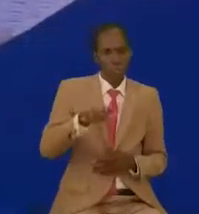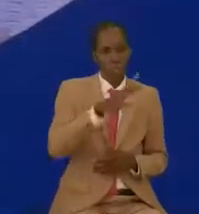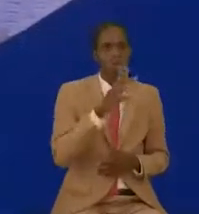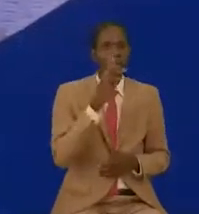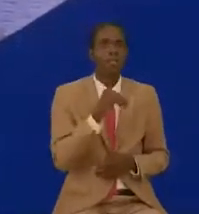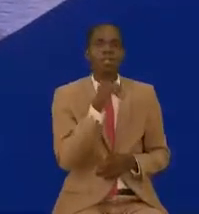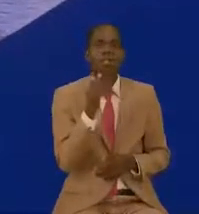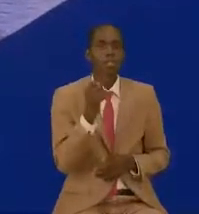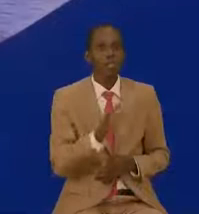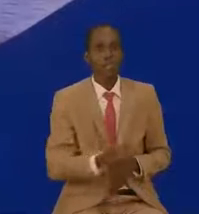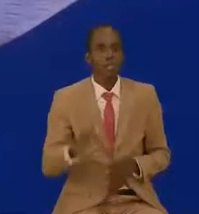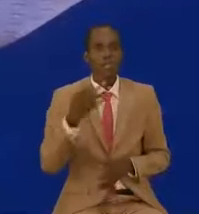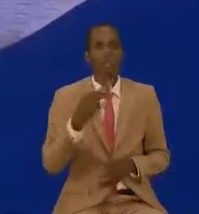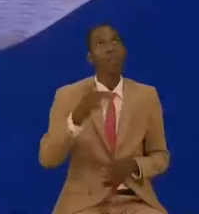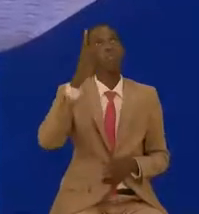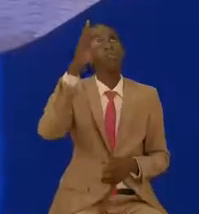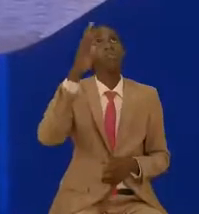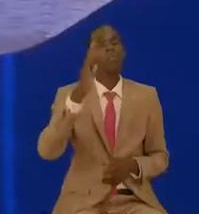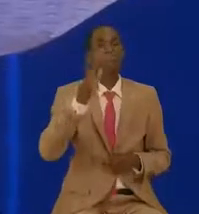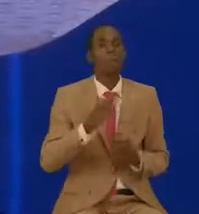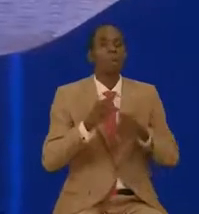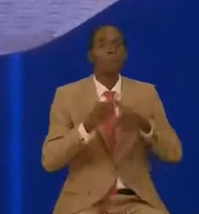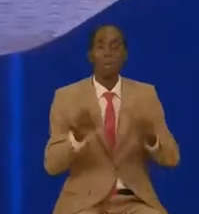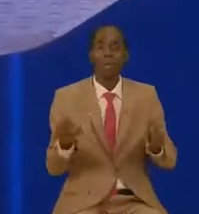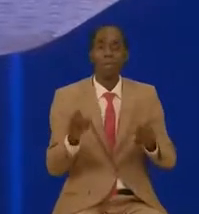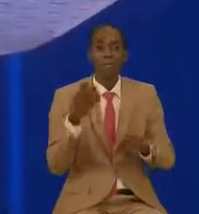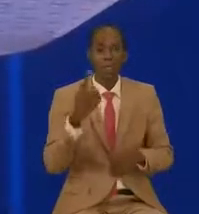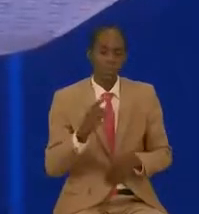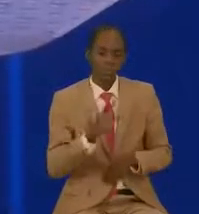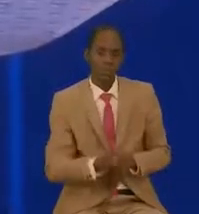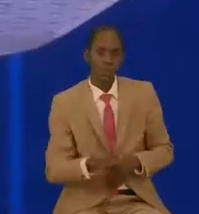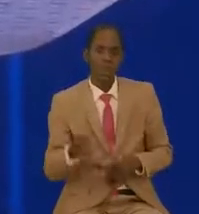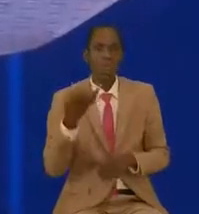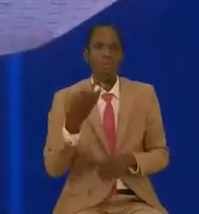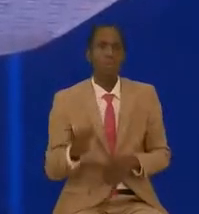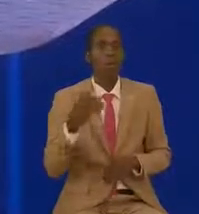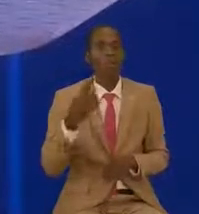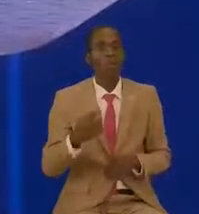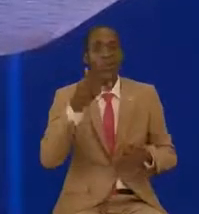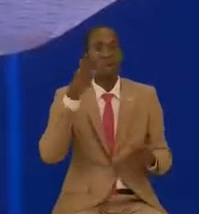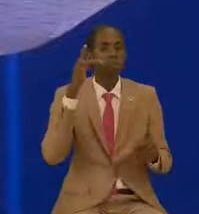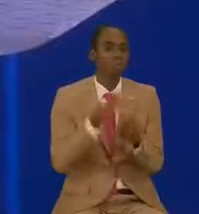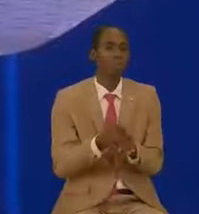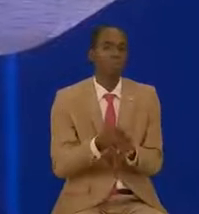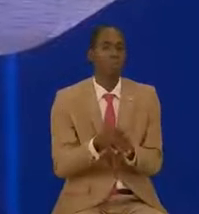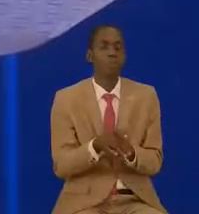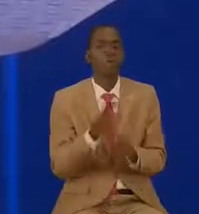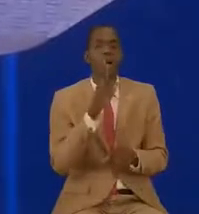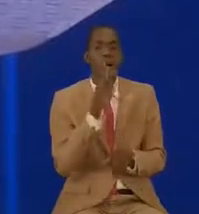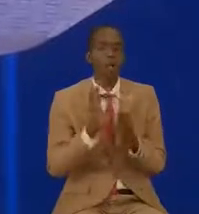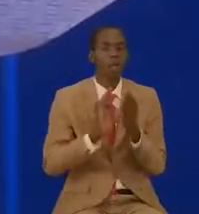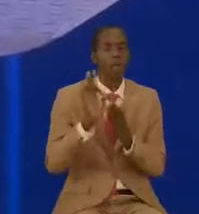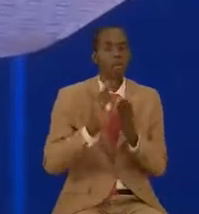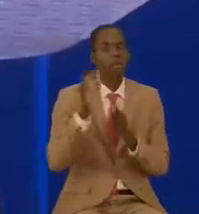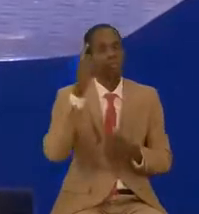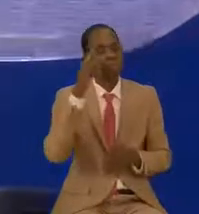circoncis, qui sont enfants de Dieu, mais que ce sont les enfants de la promesse qui